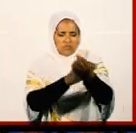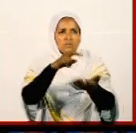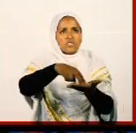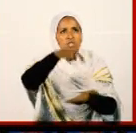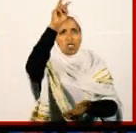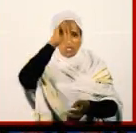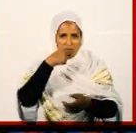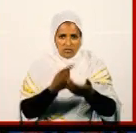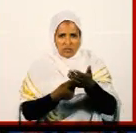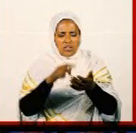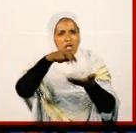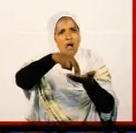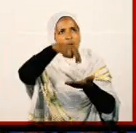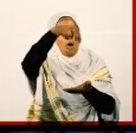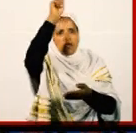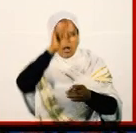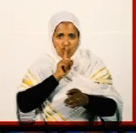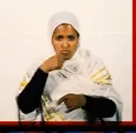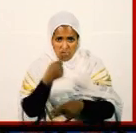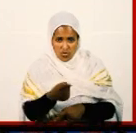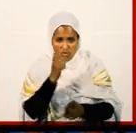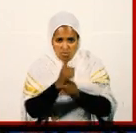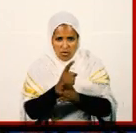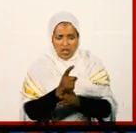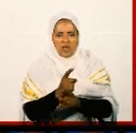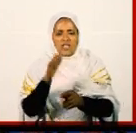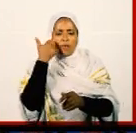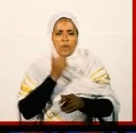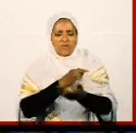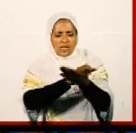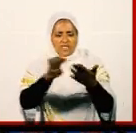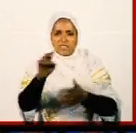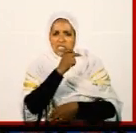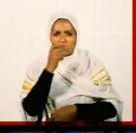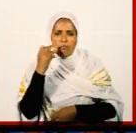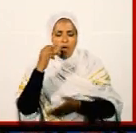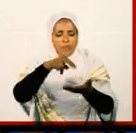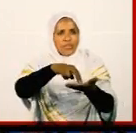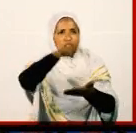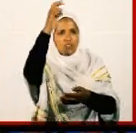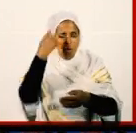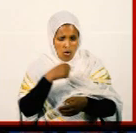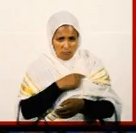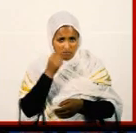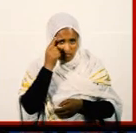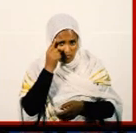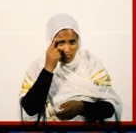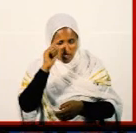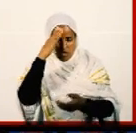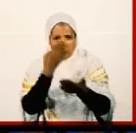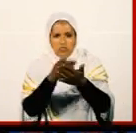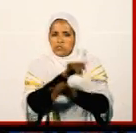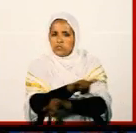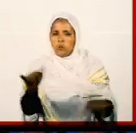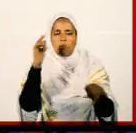የምንለው። ተነስታም ምን ሆናለች? አርጋለች ነው የምንለው። የእመቤታችን የቅድስት ድንግል ማርያም ትንሣኤዋን ስናስብ እንደ ልጇ ትንሣኤ